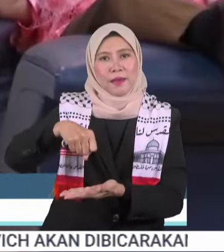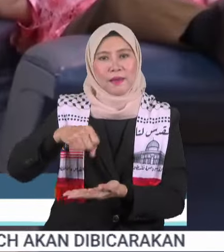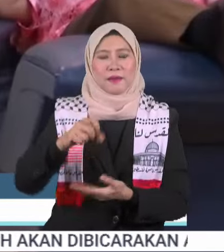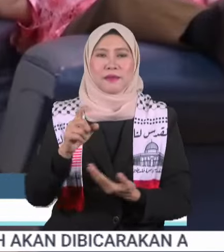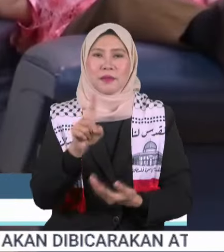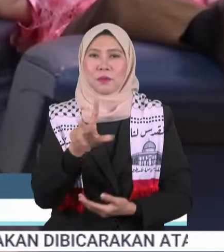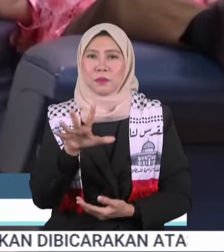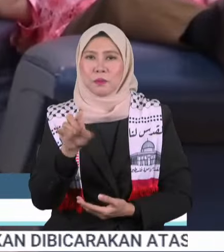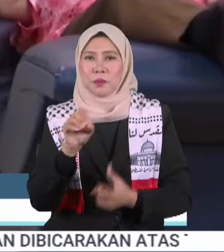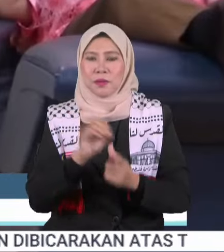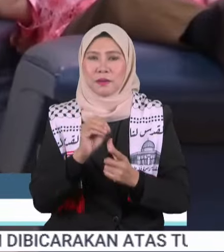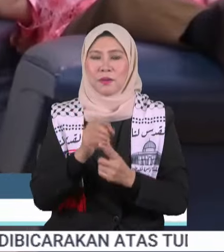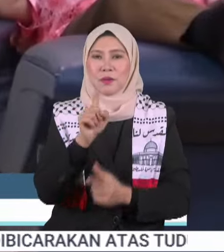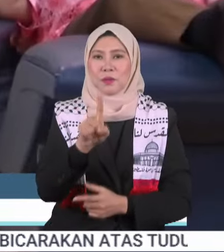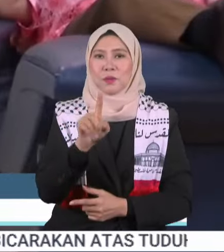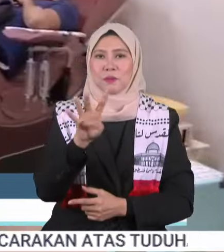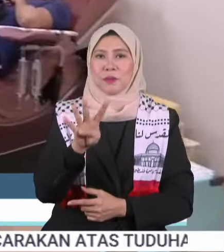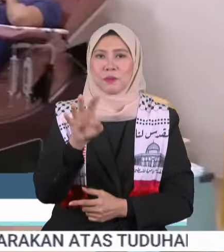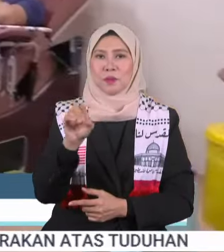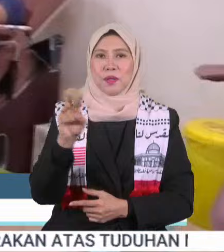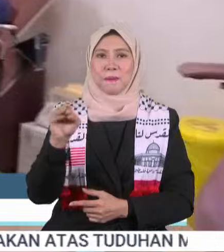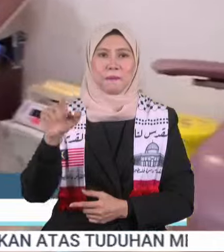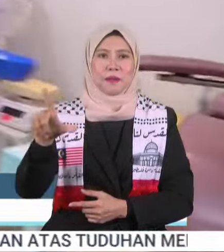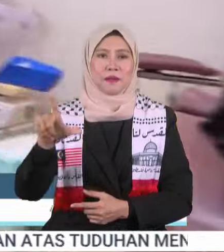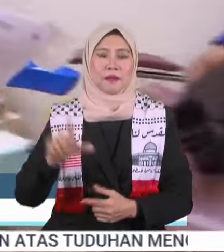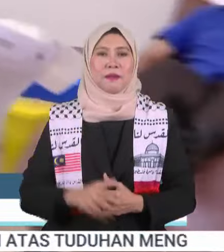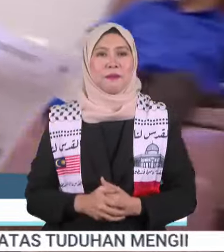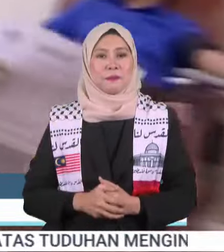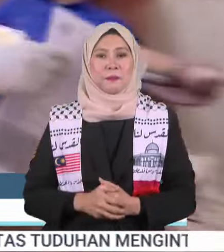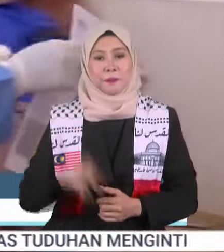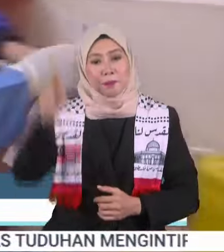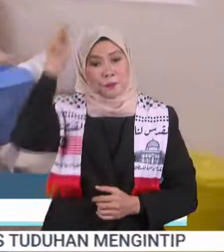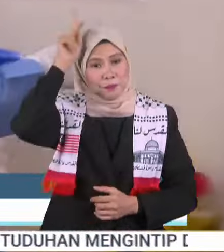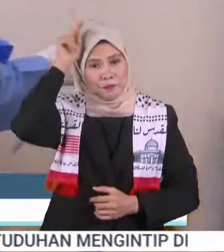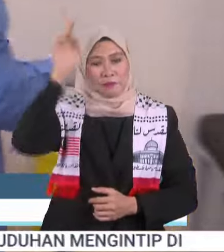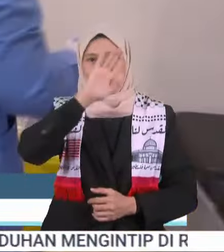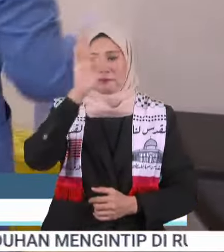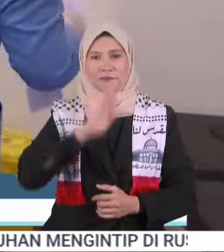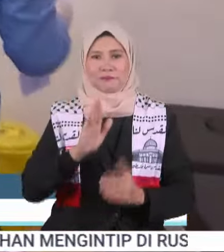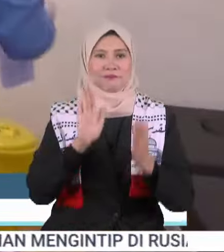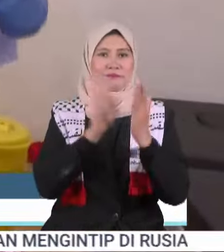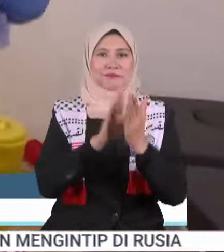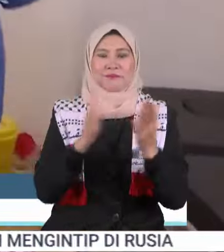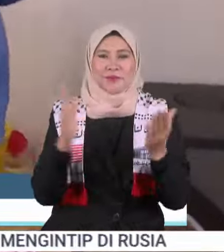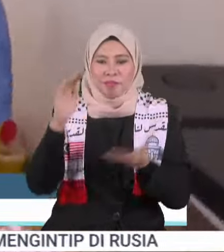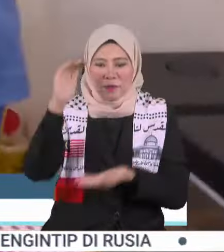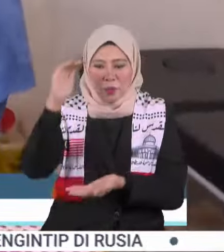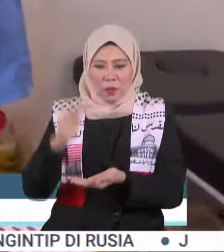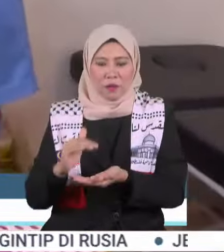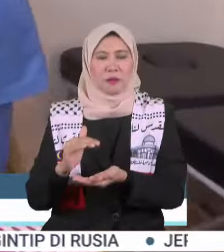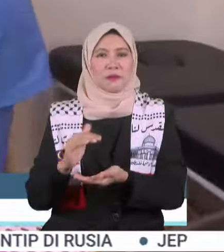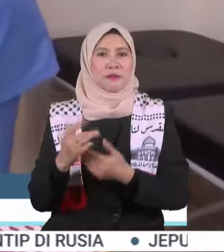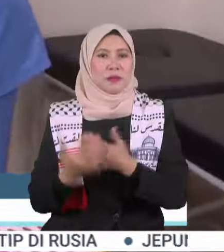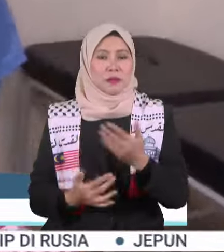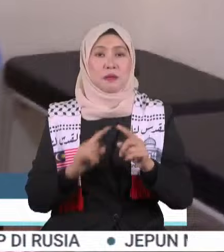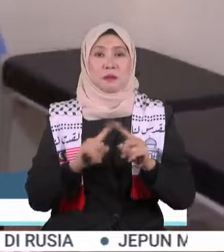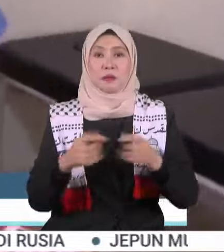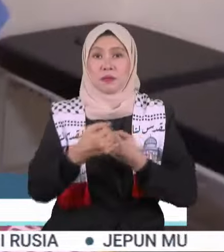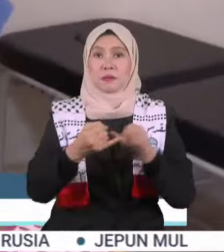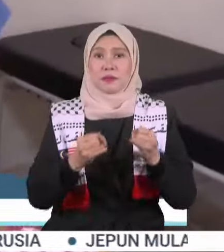350 ataupun 450 mil sahaja. Walaupun Kelantan tidak pernah berdepan kekurangan bekalan darah,